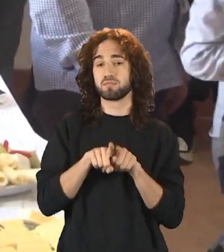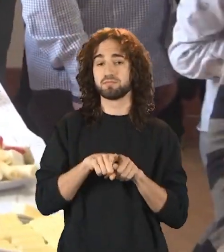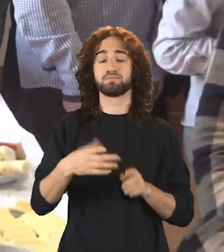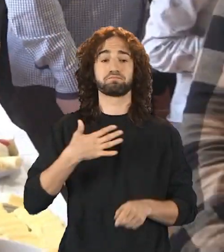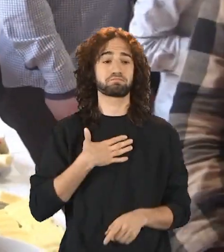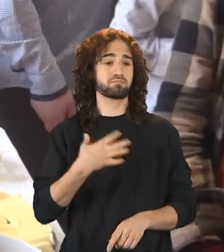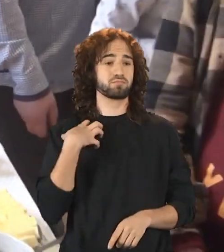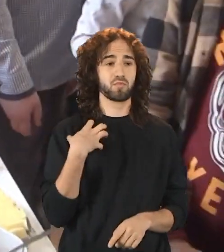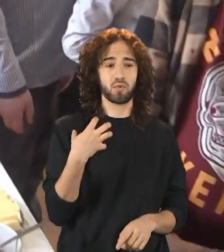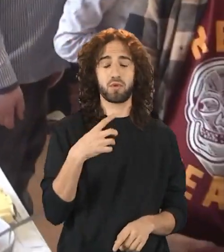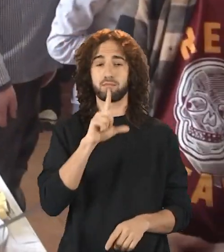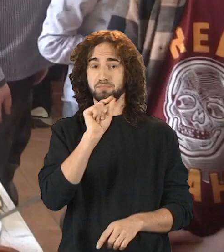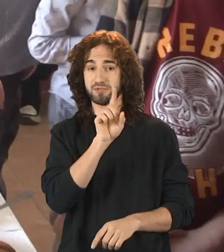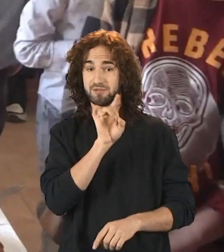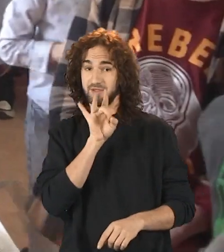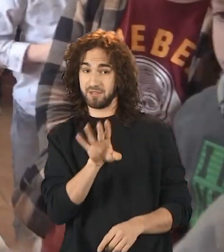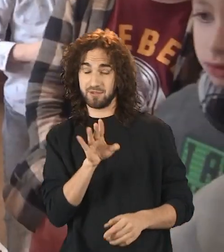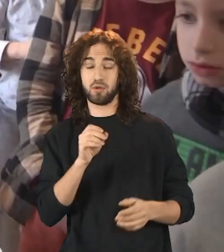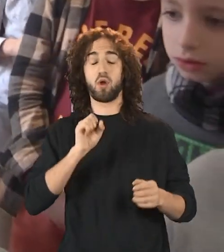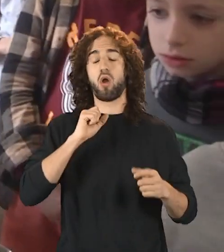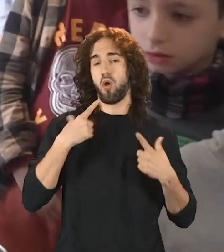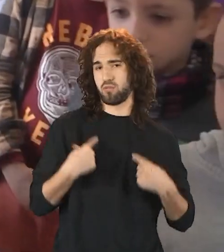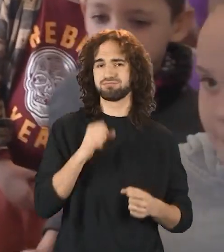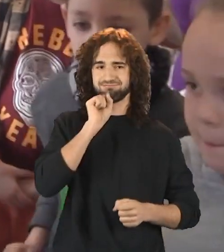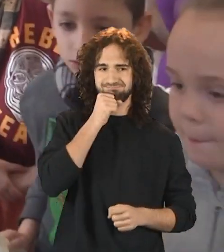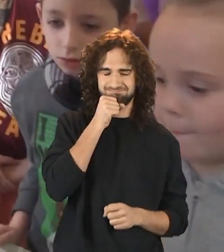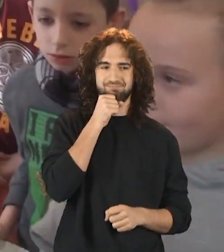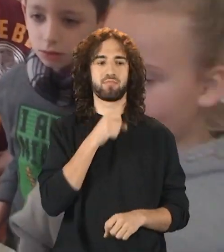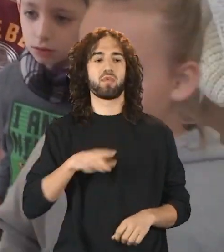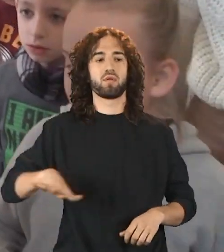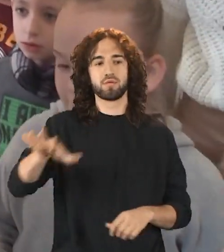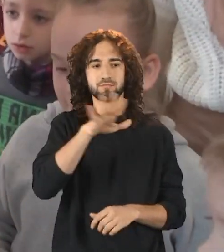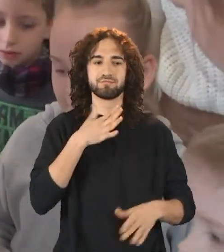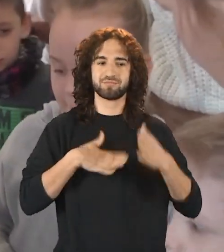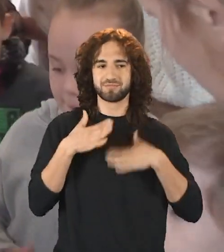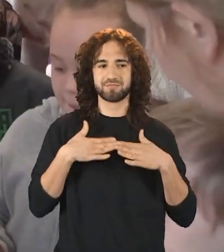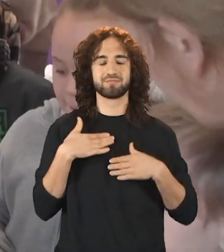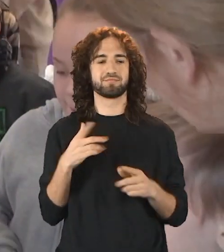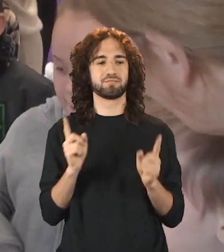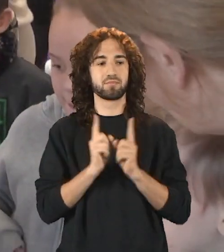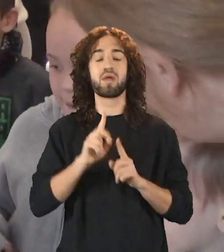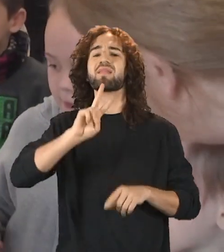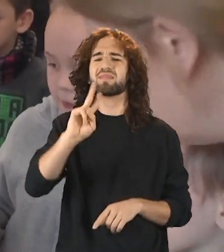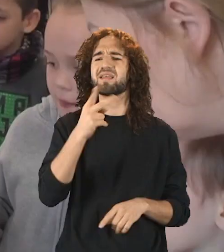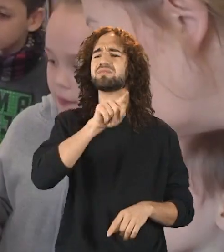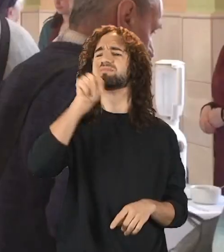Mamy Polski Związek Głuchych, osoby starsze i mamy tutaj zaprzyjaźnioną placówkę, tutaj niedaleko nas na